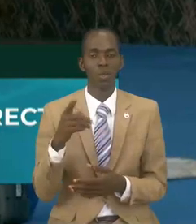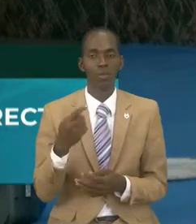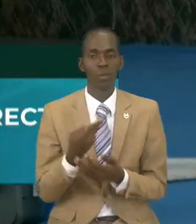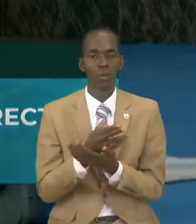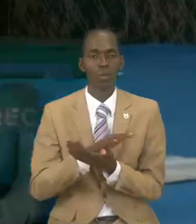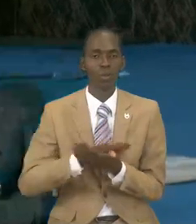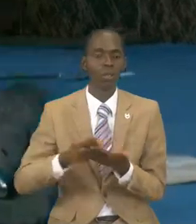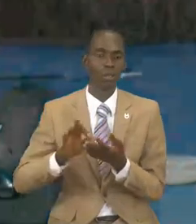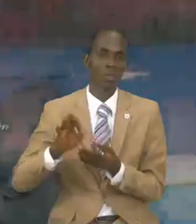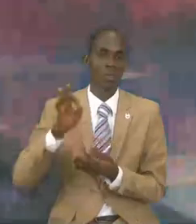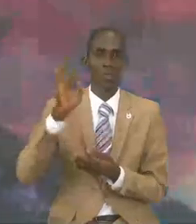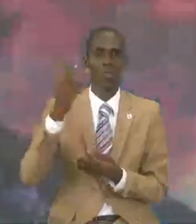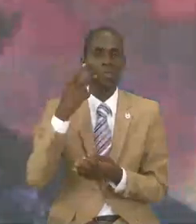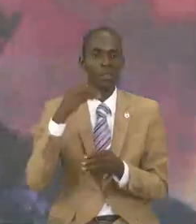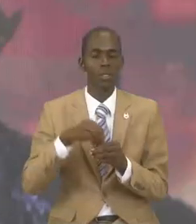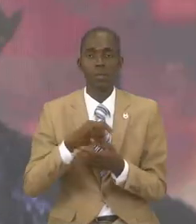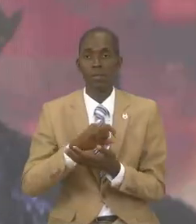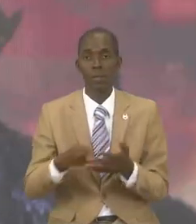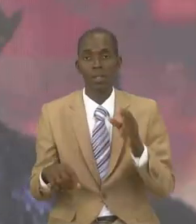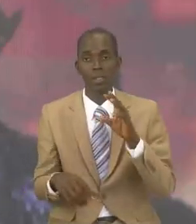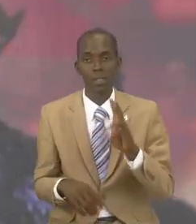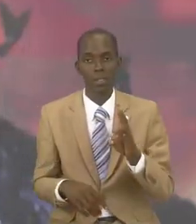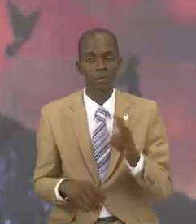Saint-Esprit. Verset 6.